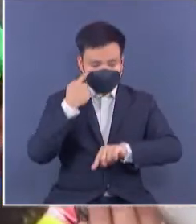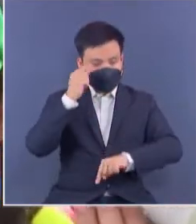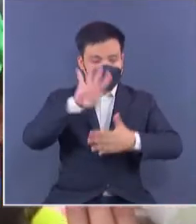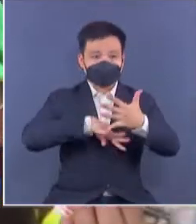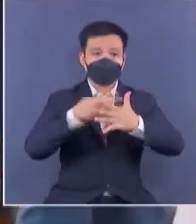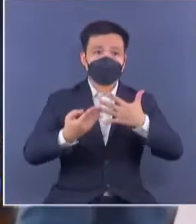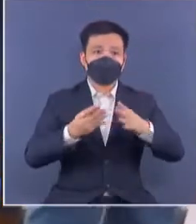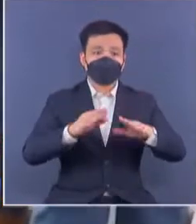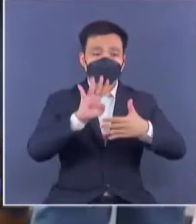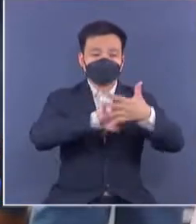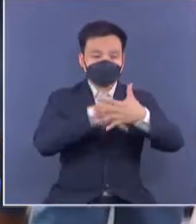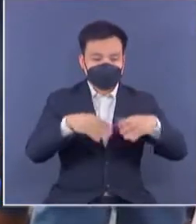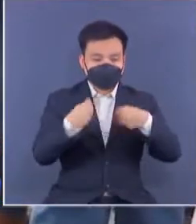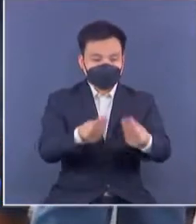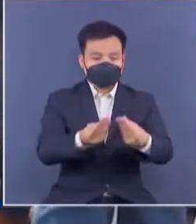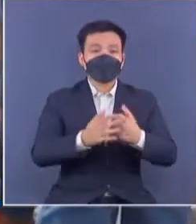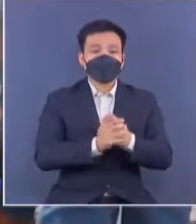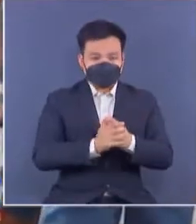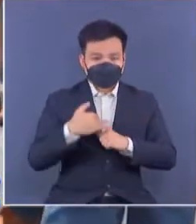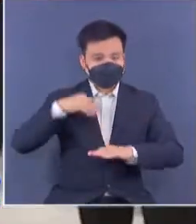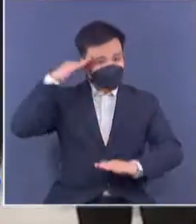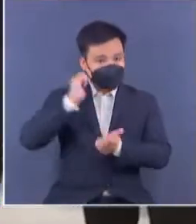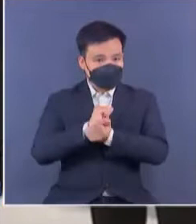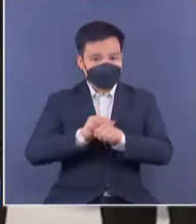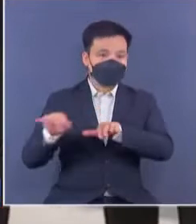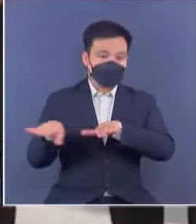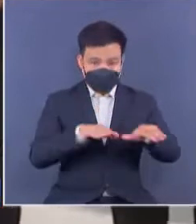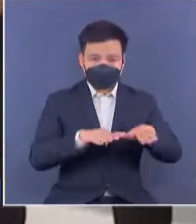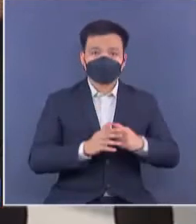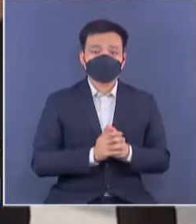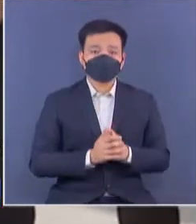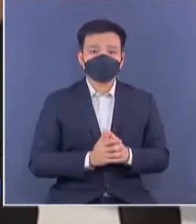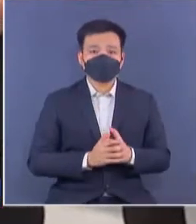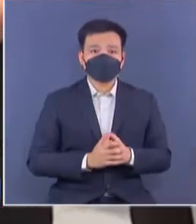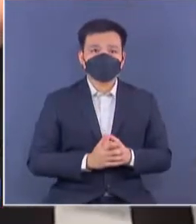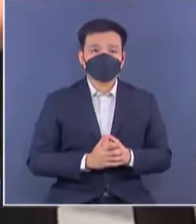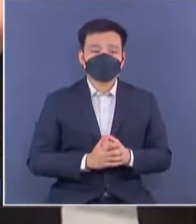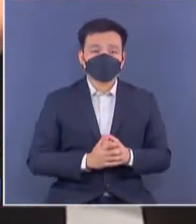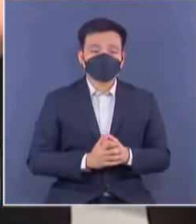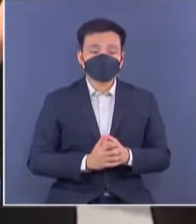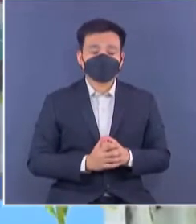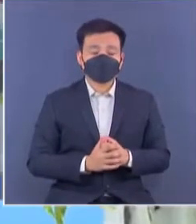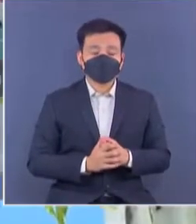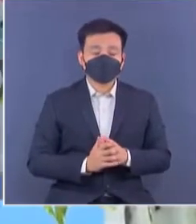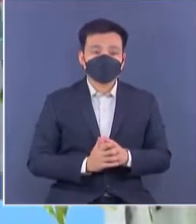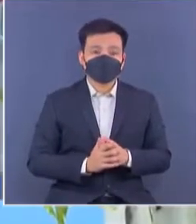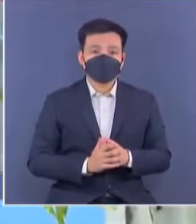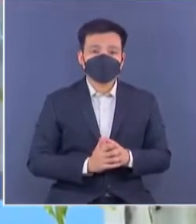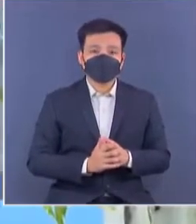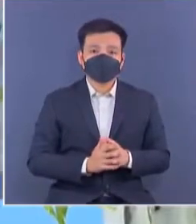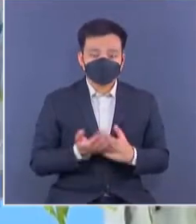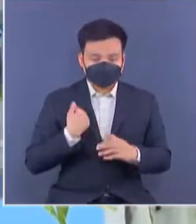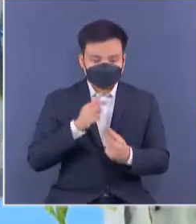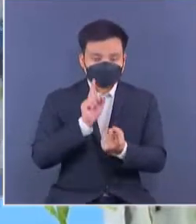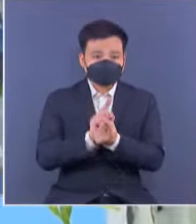ติดขัดในวันปกติแล้วก็มีตำรวจท้องที่ร่วมลงพื้นที่ด้วยจากนั้นไปพบปะพี่น้องประชาชนในพื้นที่